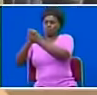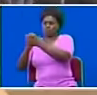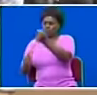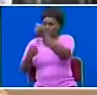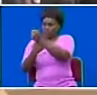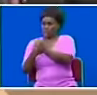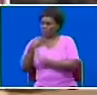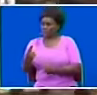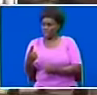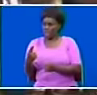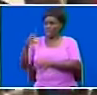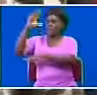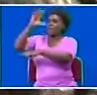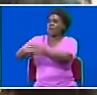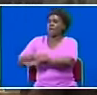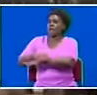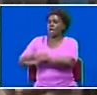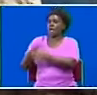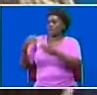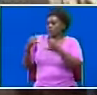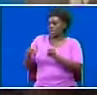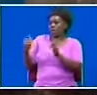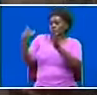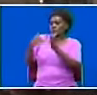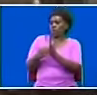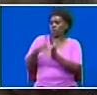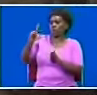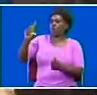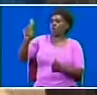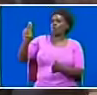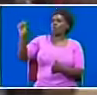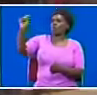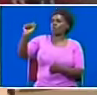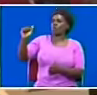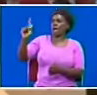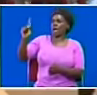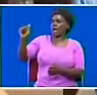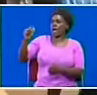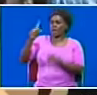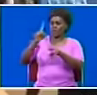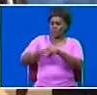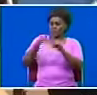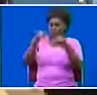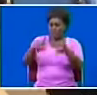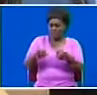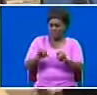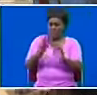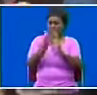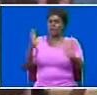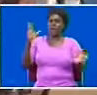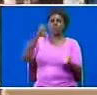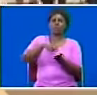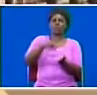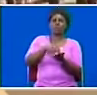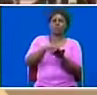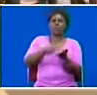accused their opposition counterparts of attempting to block Governor Kenneth Lusaka's convoy as it snaked its way past the Bungoma bus park after he